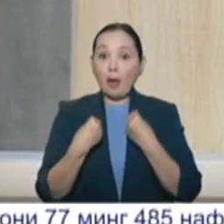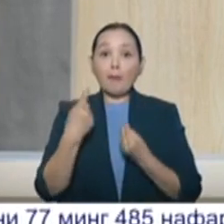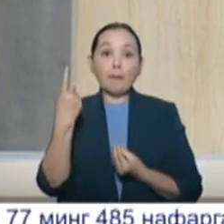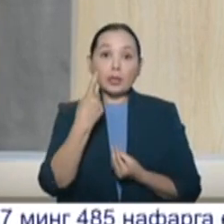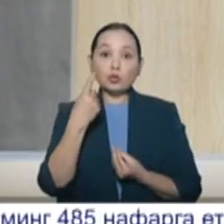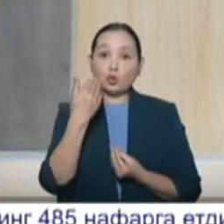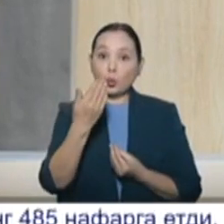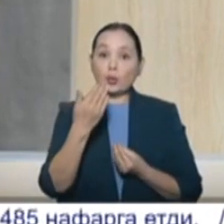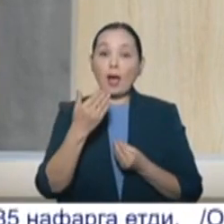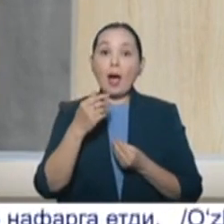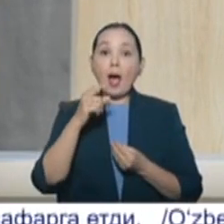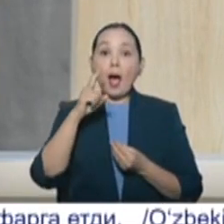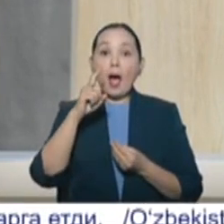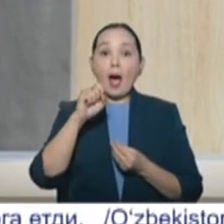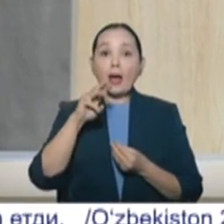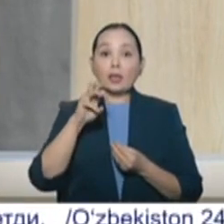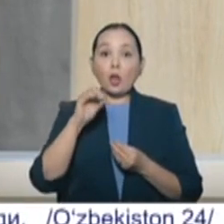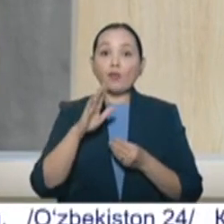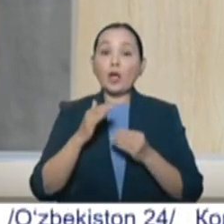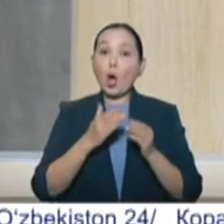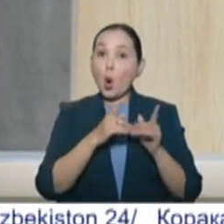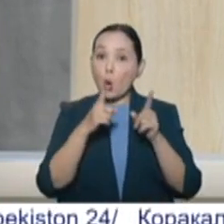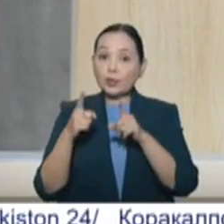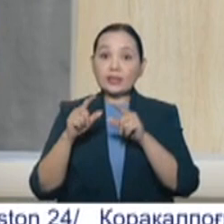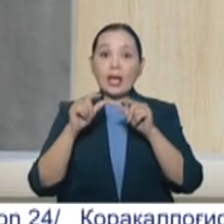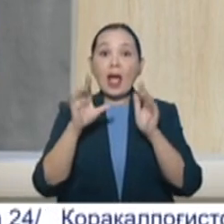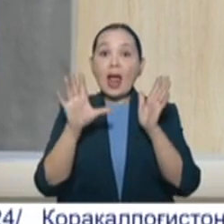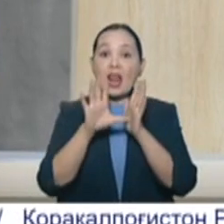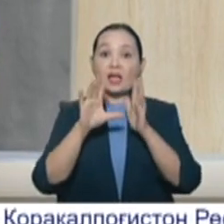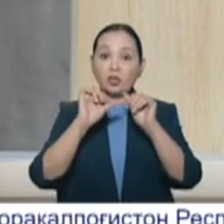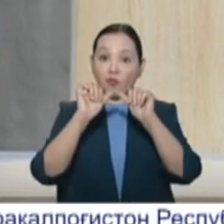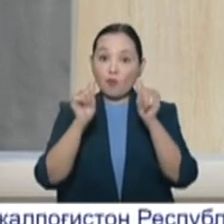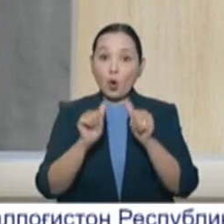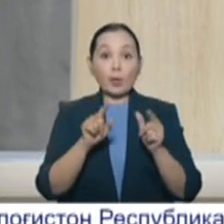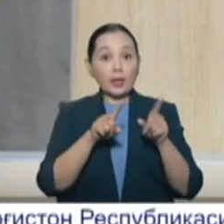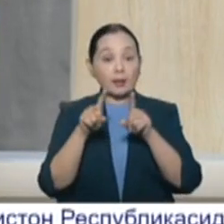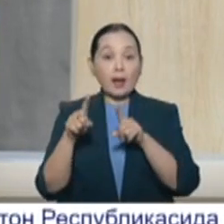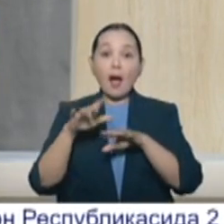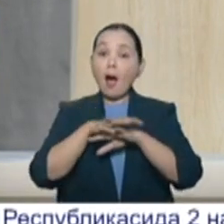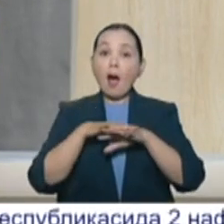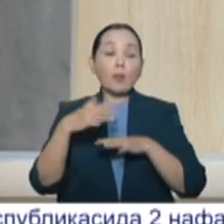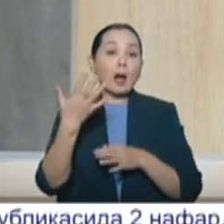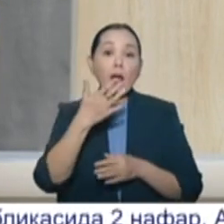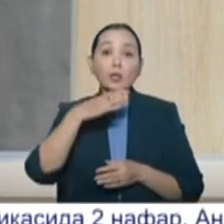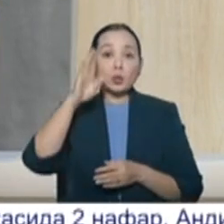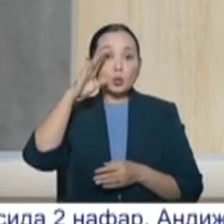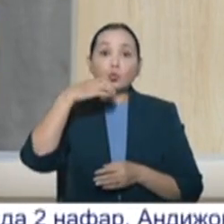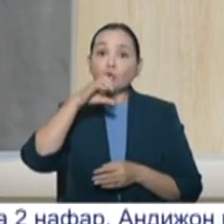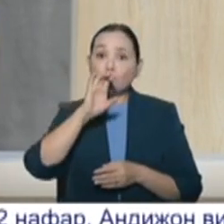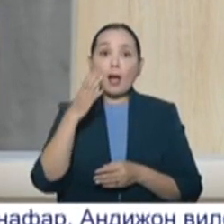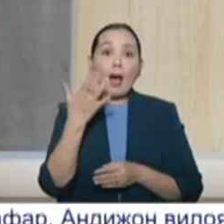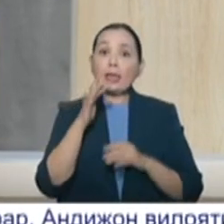Birinchidan uni xatlovdan o'tkazib, elektron formaga kirgizib, qani qaysi xalqimiz qayerda qanday suv ichyapti, qanday